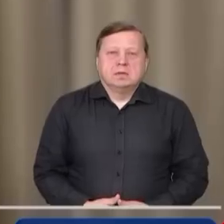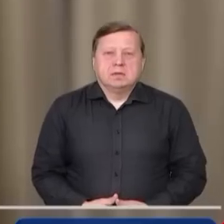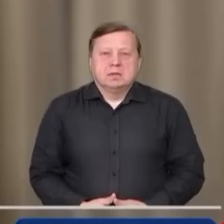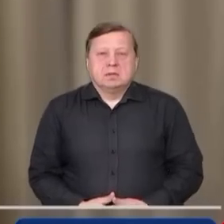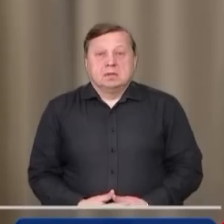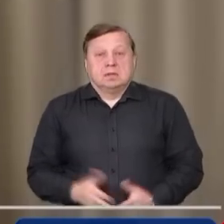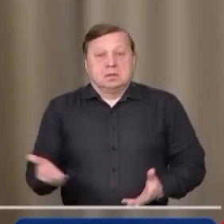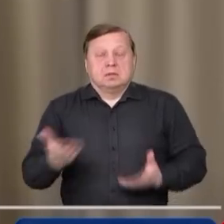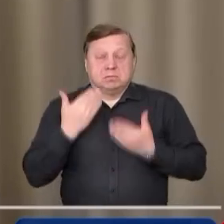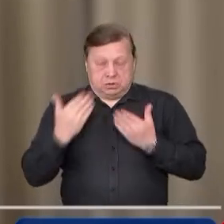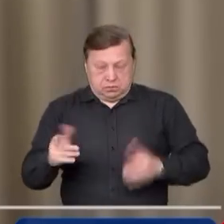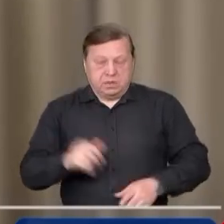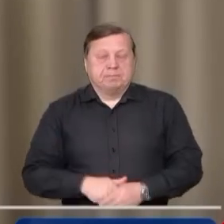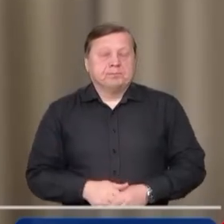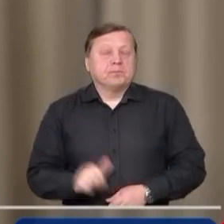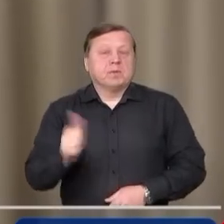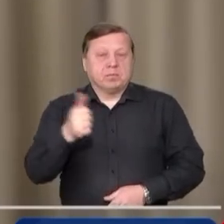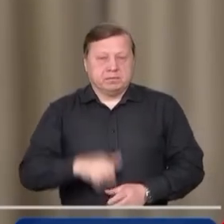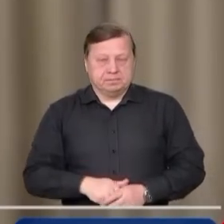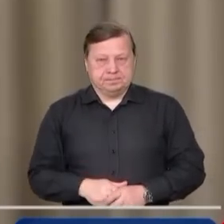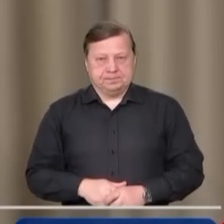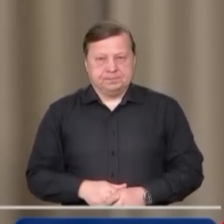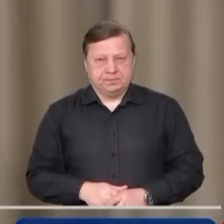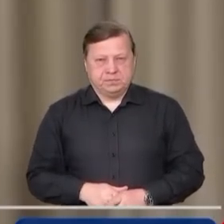Dziękuję za to pytanie. Pierwsza rzecz.